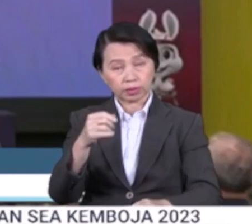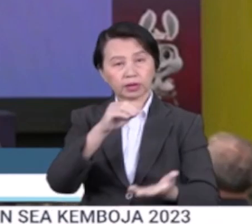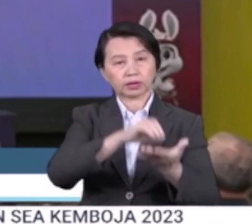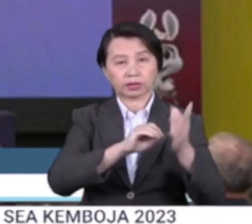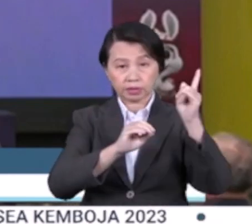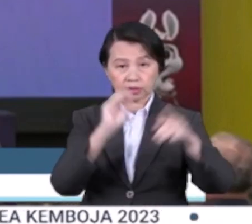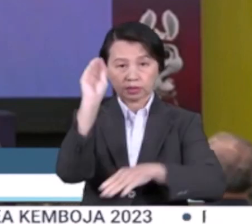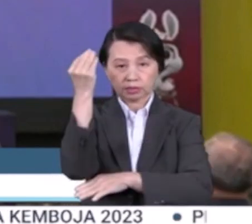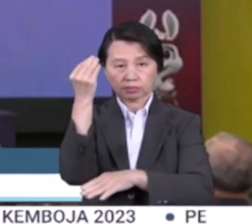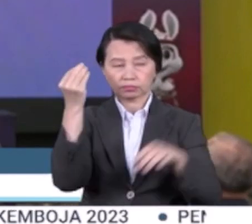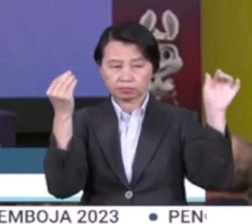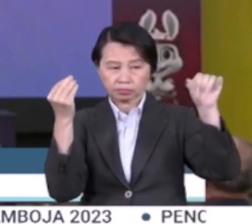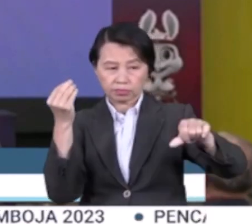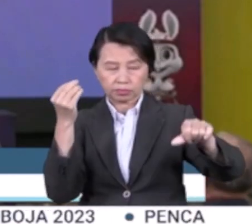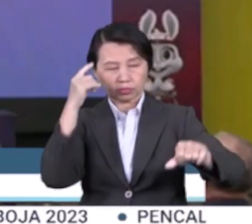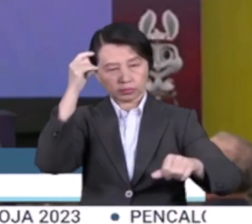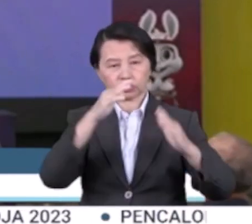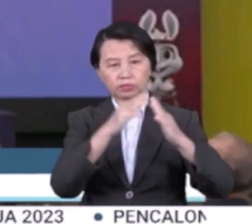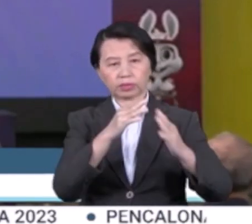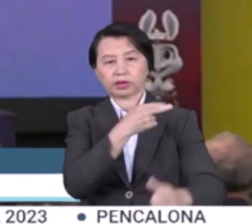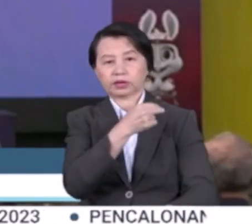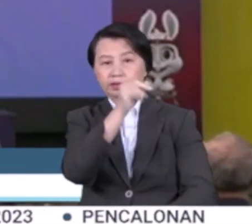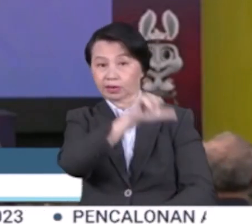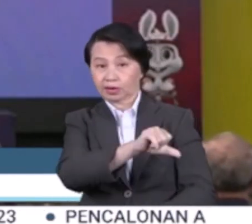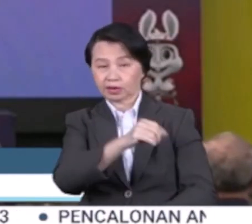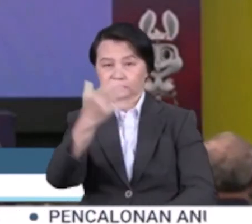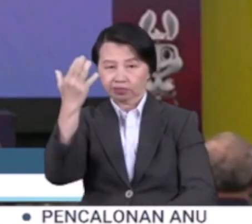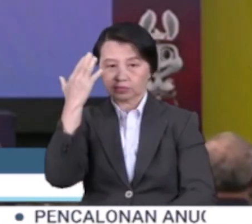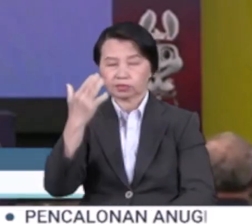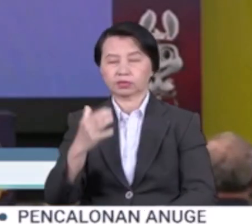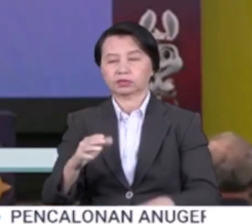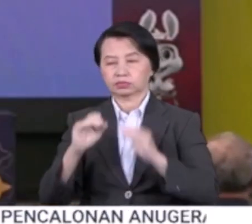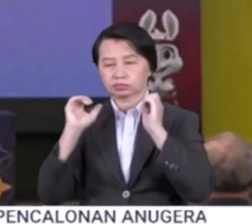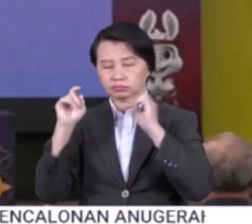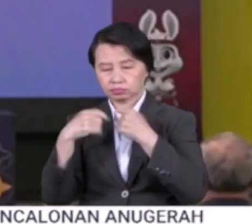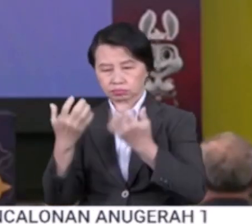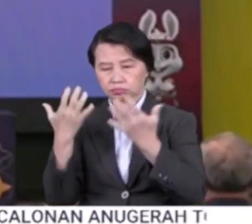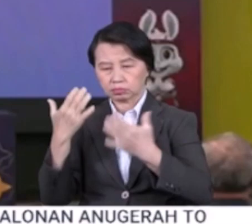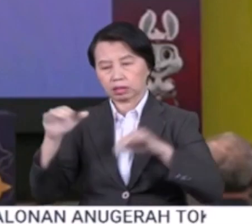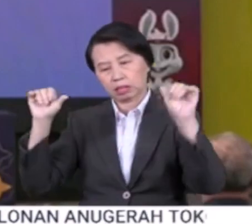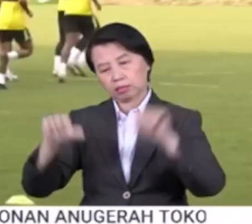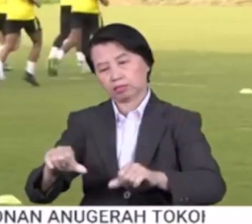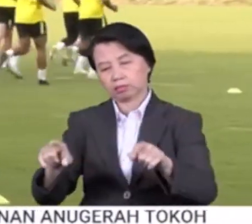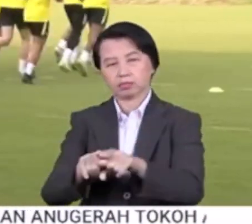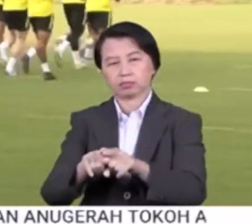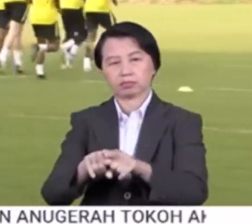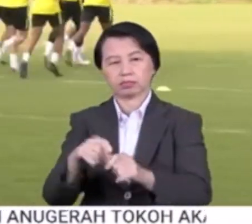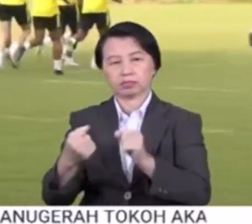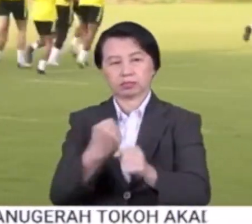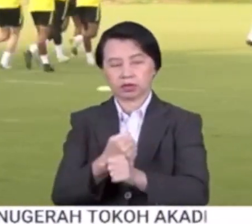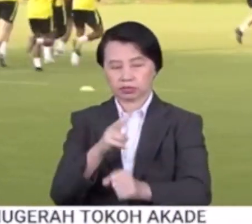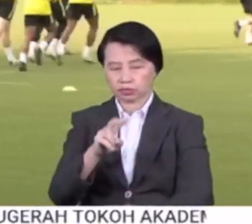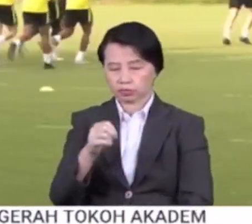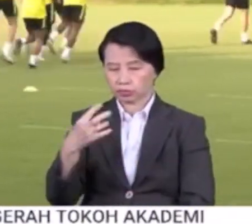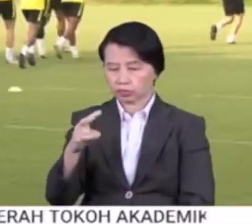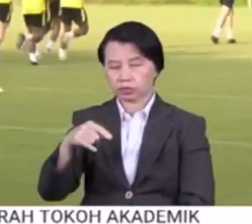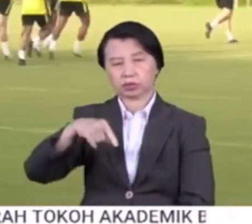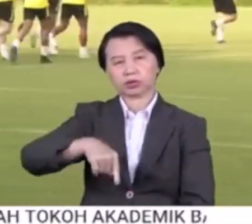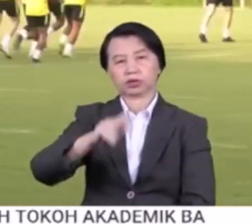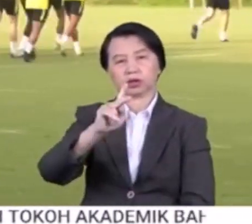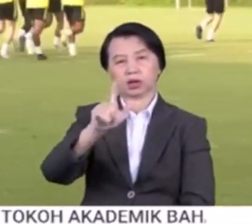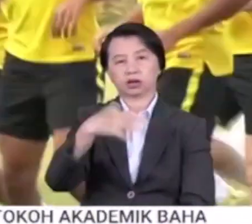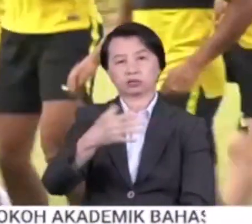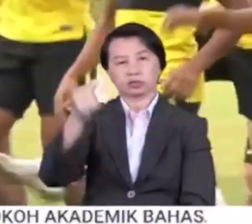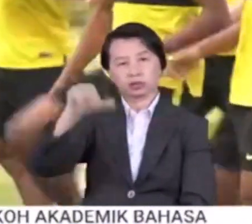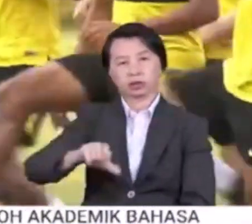apabila menunjukkan pasukan tuan rumah Indonesia skuad harimau melaya gagal mengulangi pencapaian sampah pada edisi 2017 di Kuala Lumpur